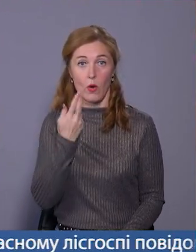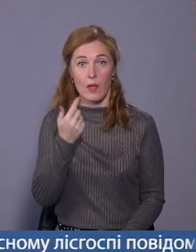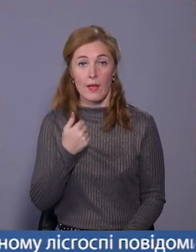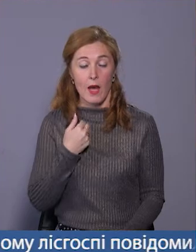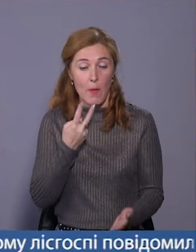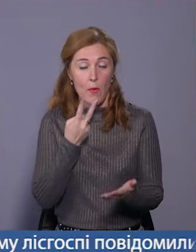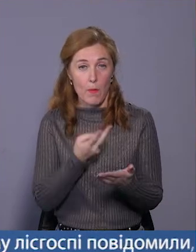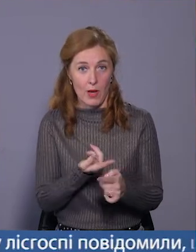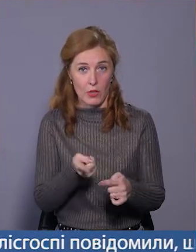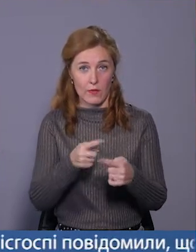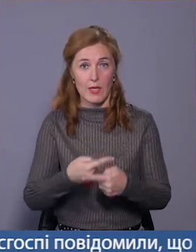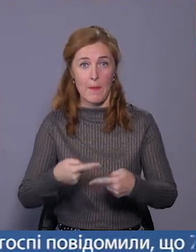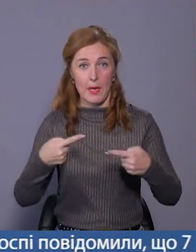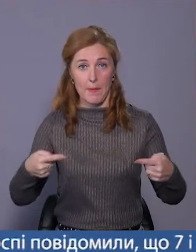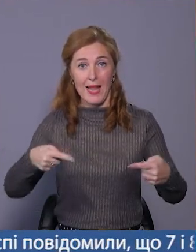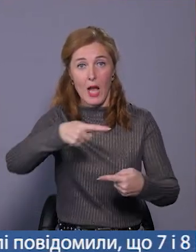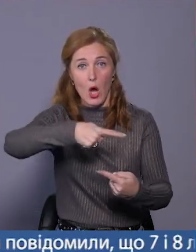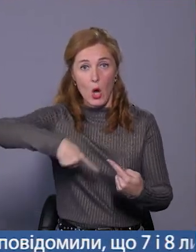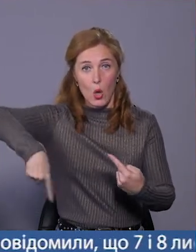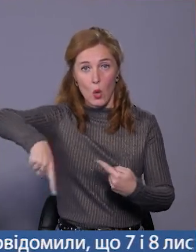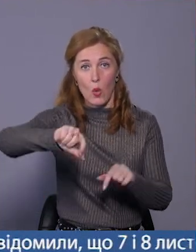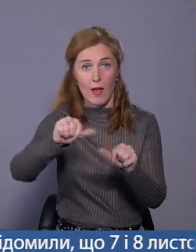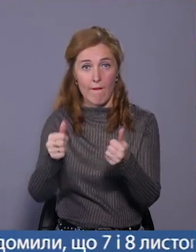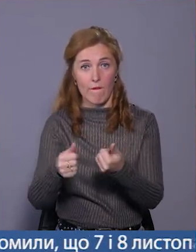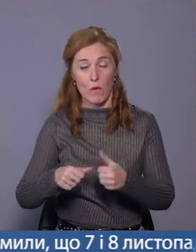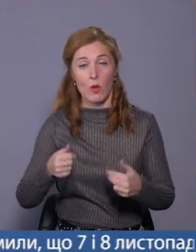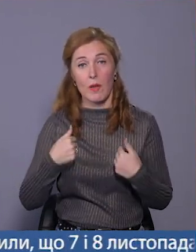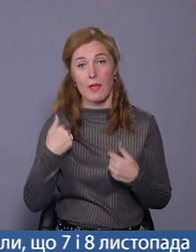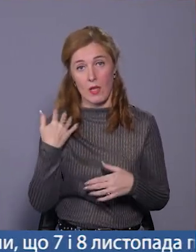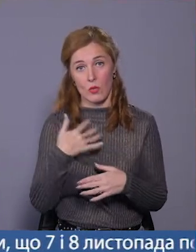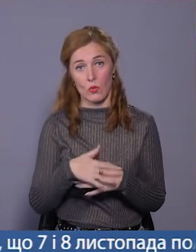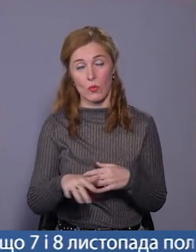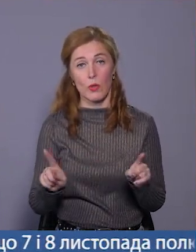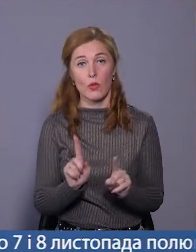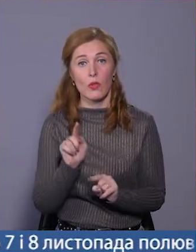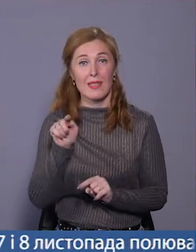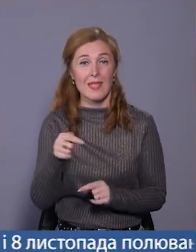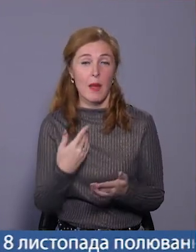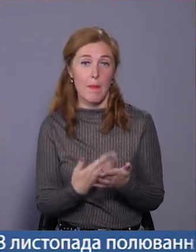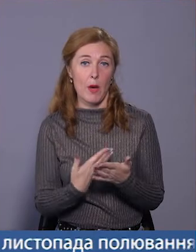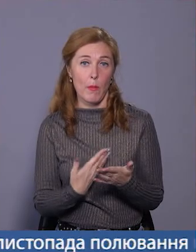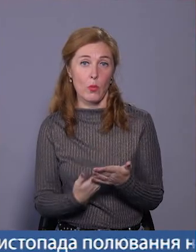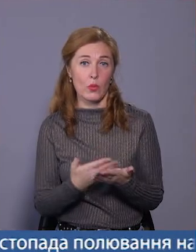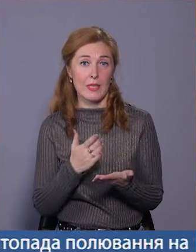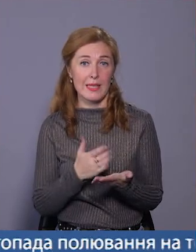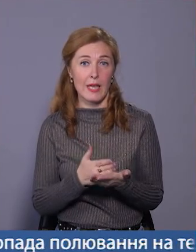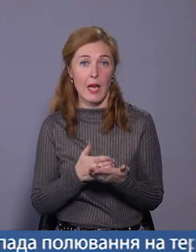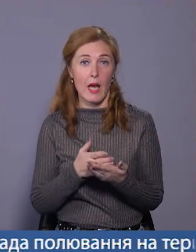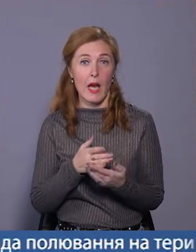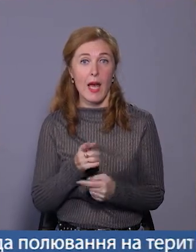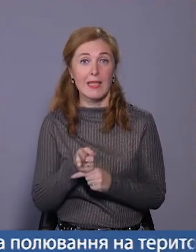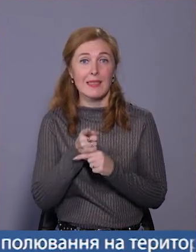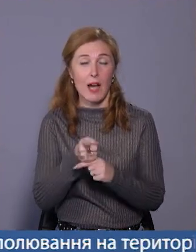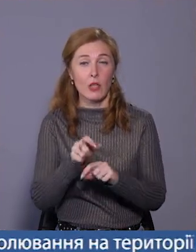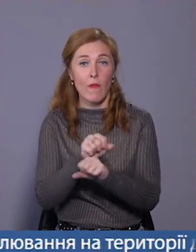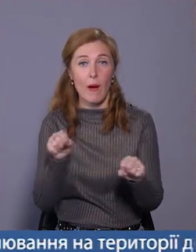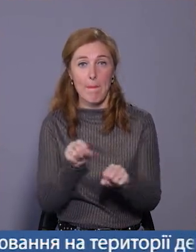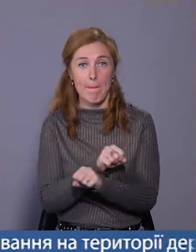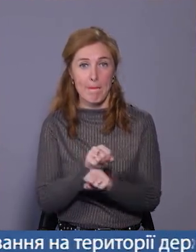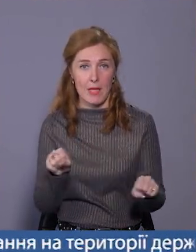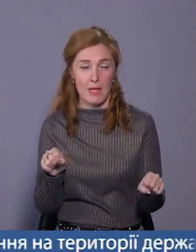предмети, круглої форми, металеві, я зрозумів, що це, мабуть, є протитанкові міни. Наскільки